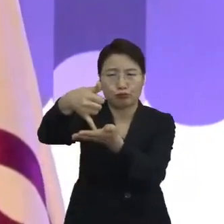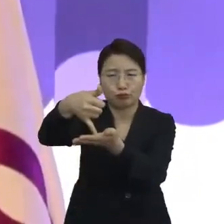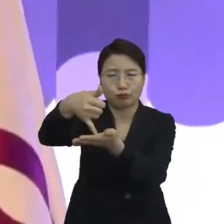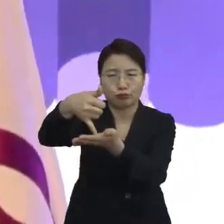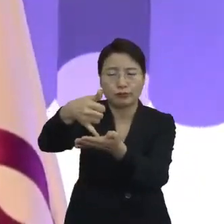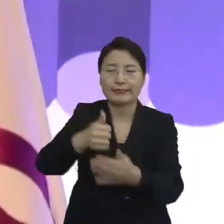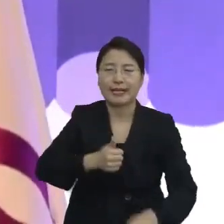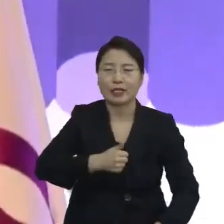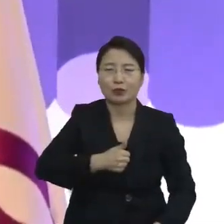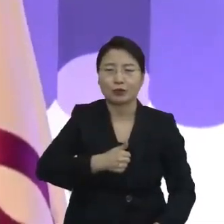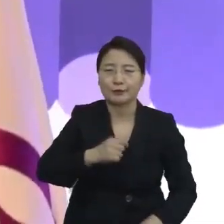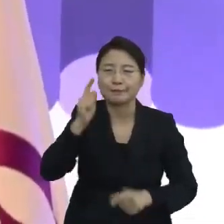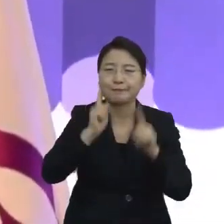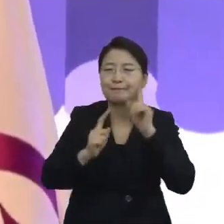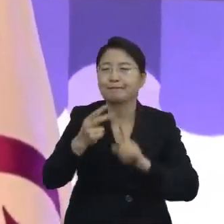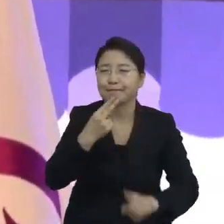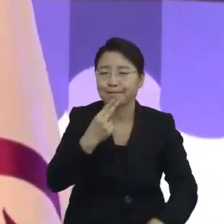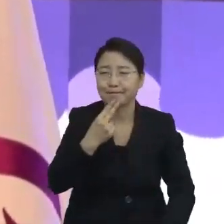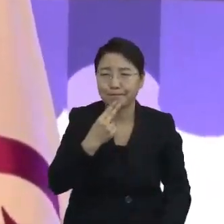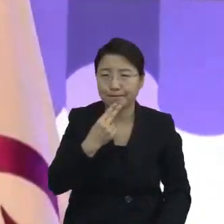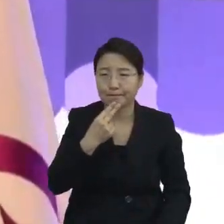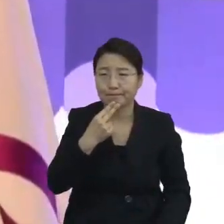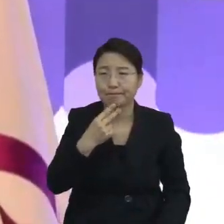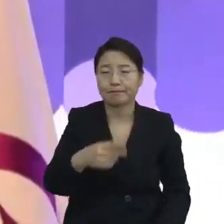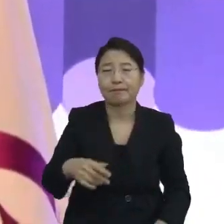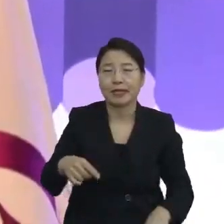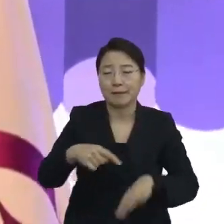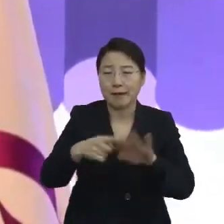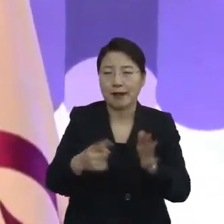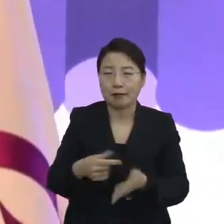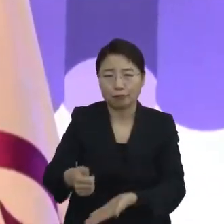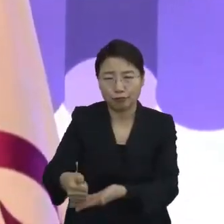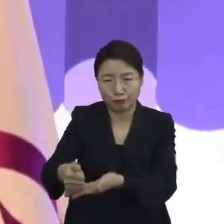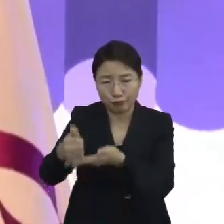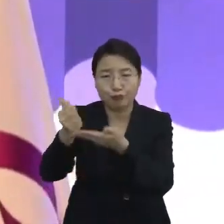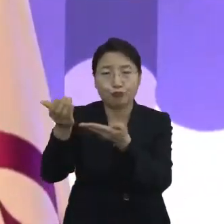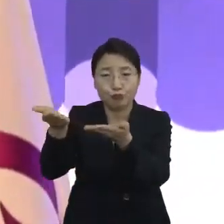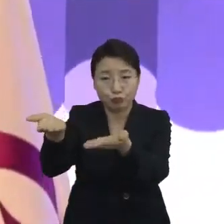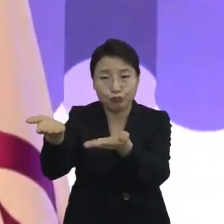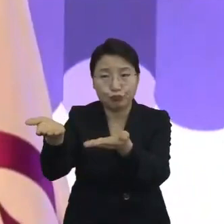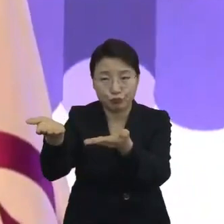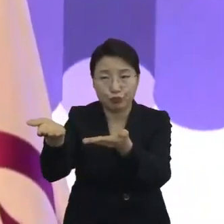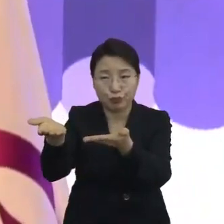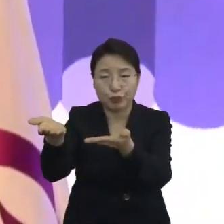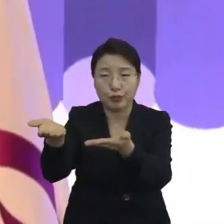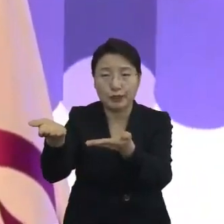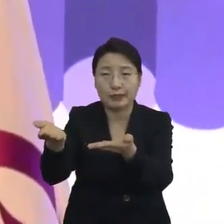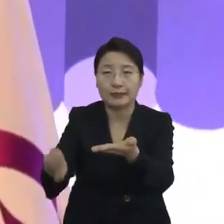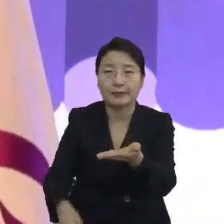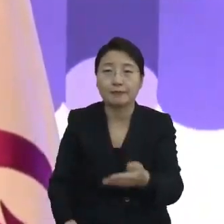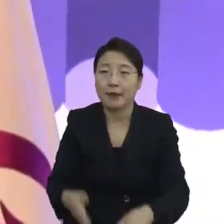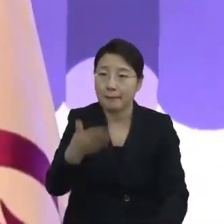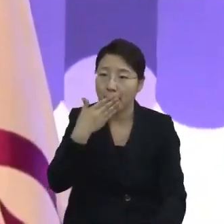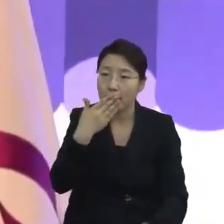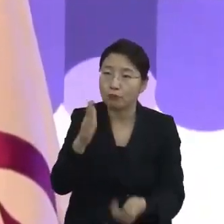말해서 자존감을 최대한 존중해드리면서 이런 식사도 대접하고 나눠드릴